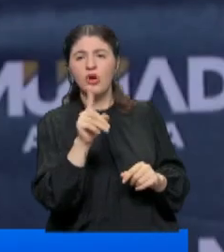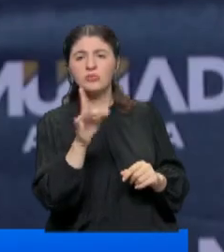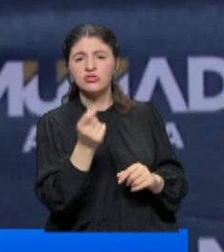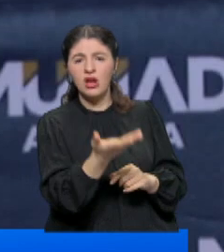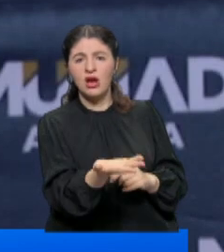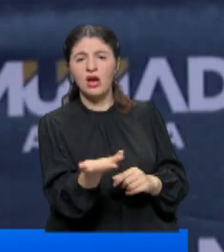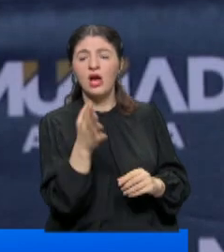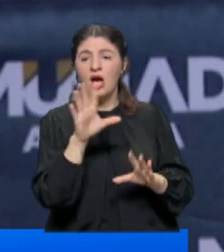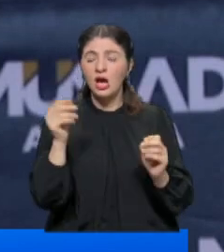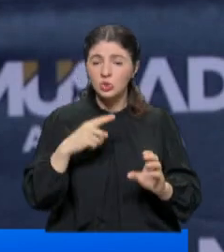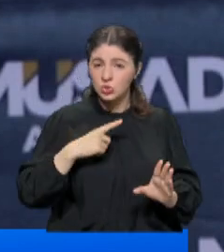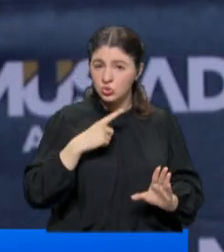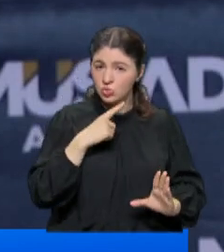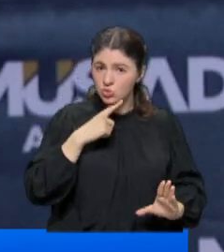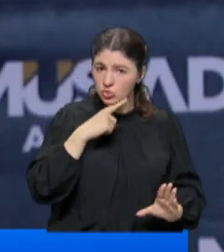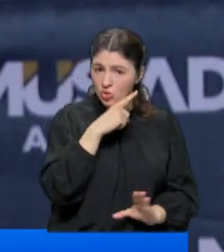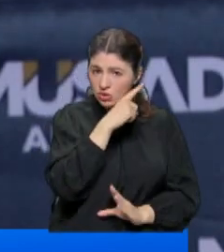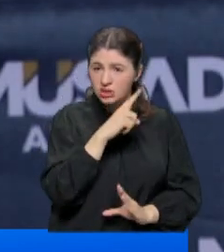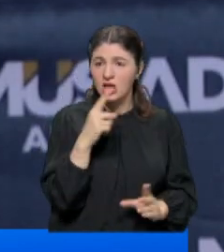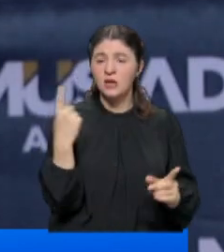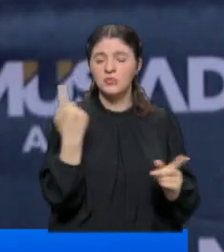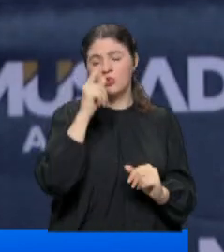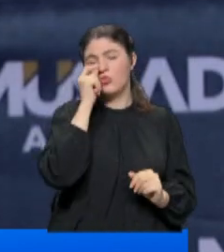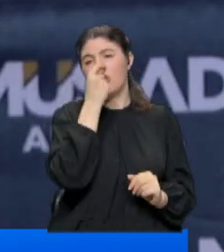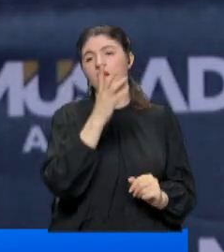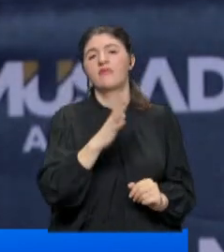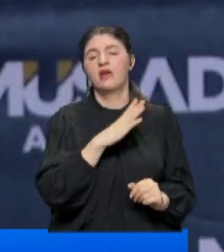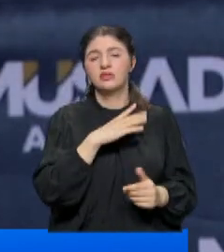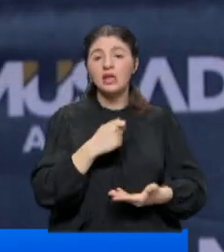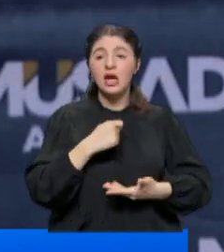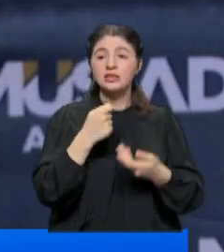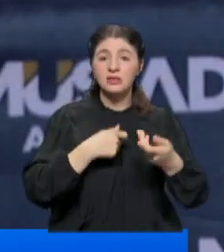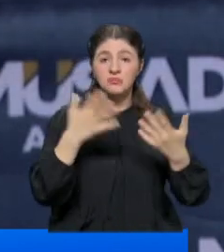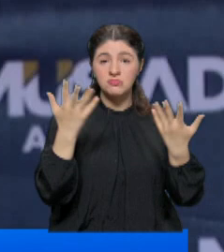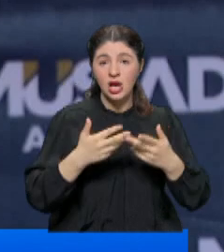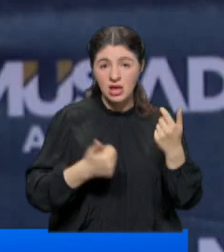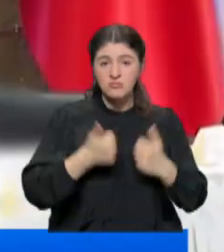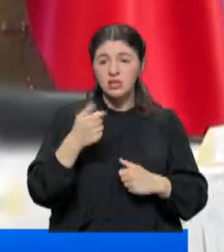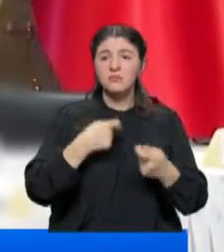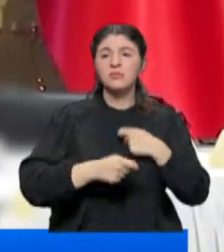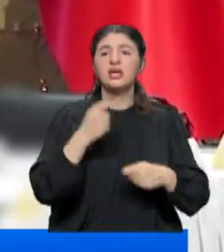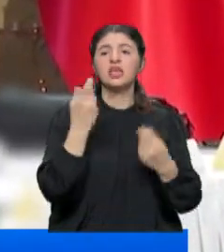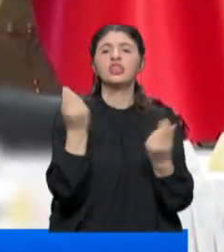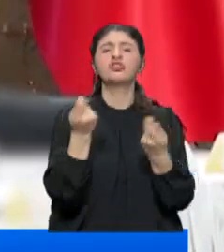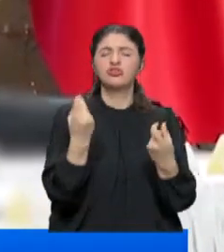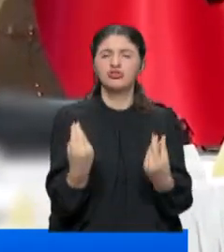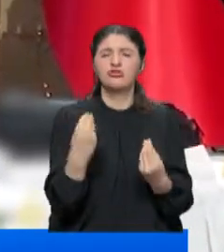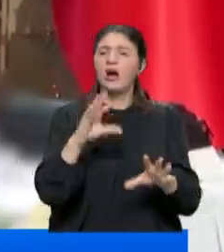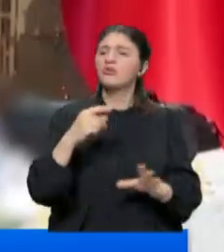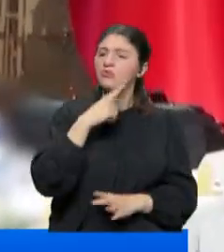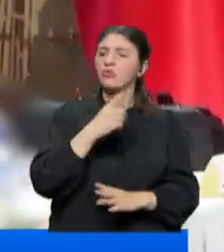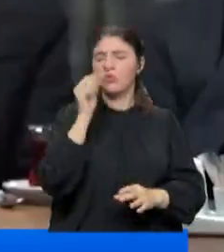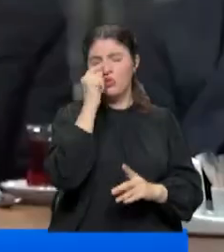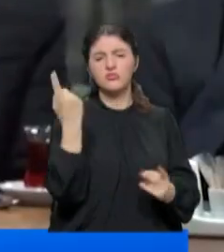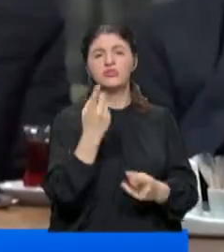lira. Her zorlukta bir kolaylık vardır. Hazine ve Maliye Bakanı piyasada işler iyi, her zorlukta kolaylık